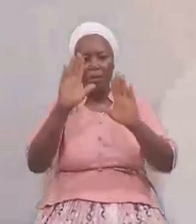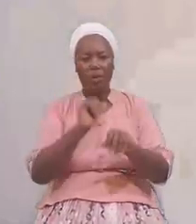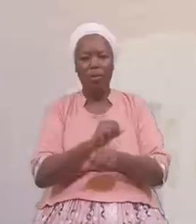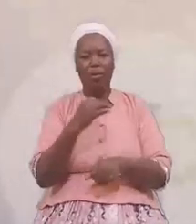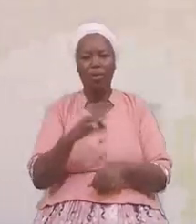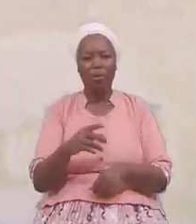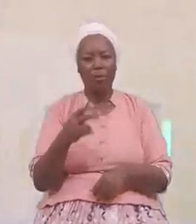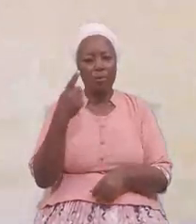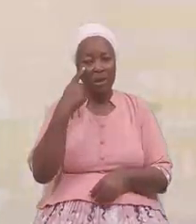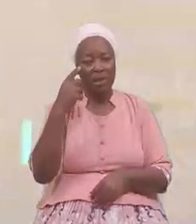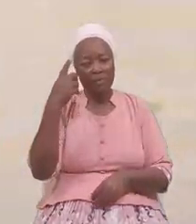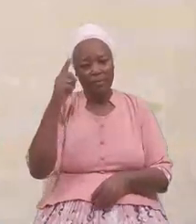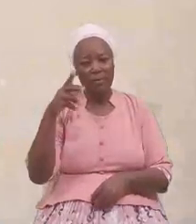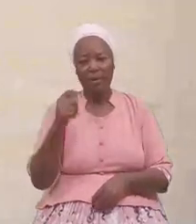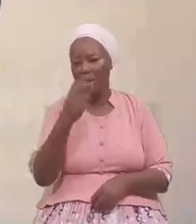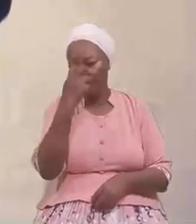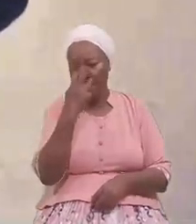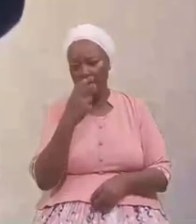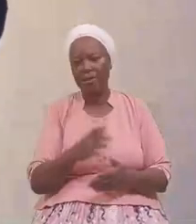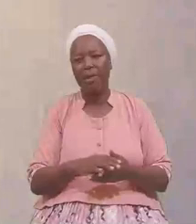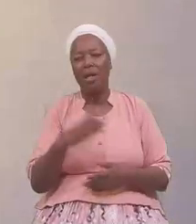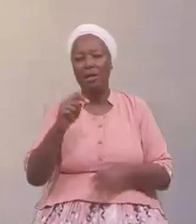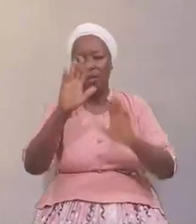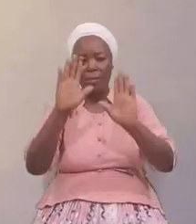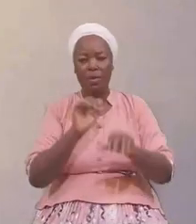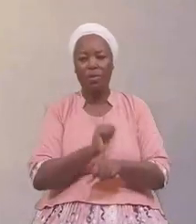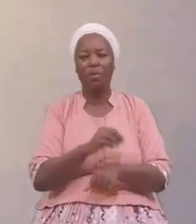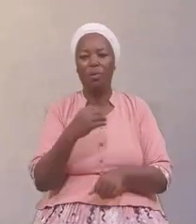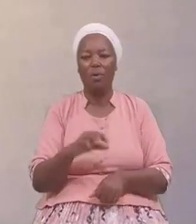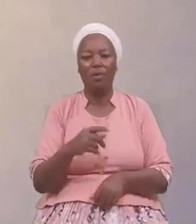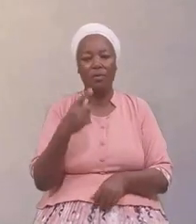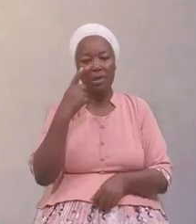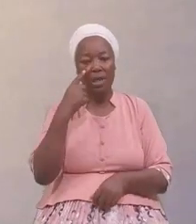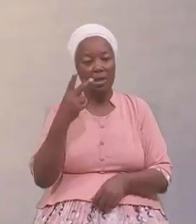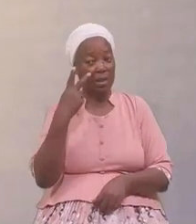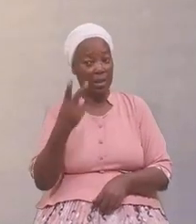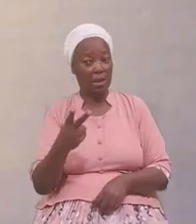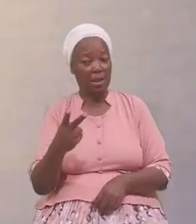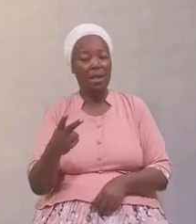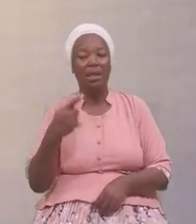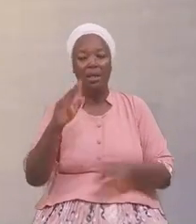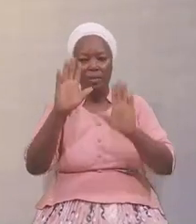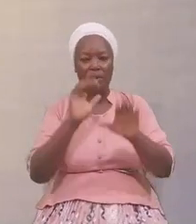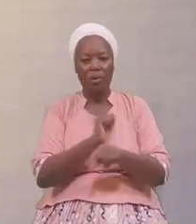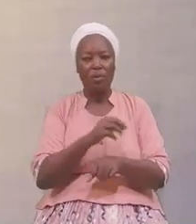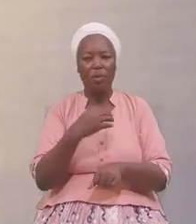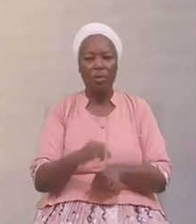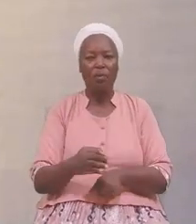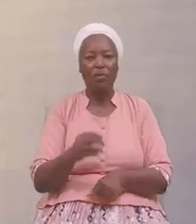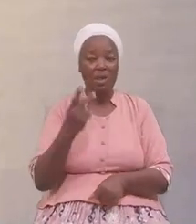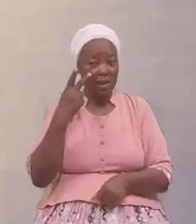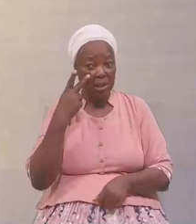les aveugles, le miracle de la vue, le miracle de la perception, le